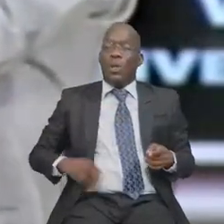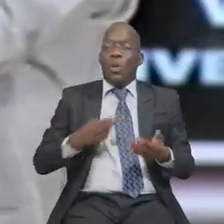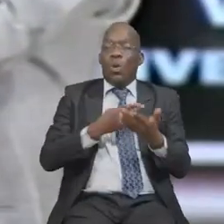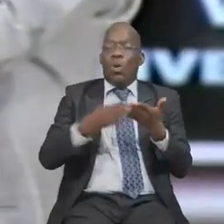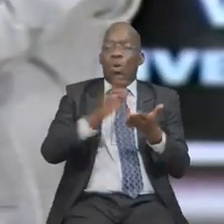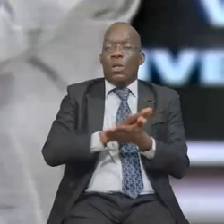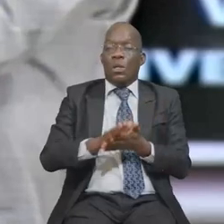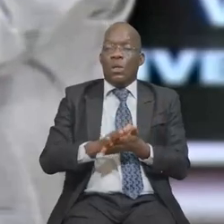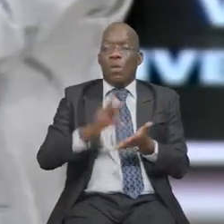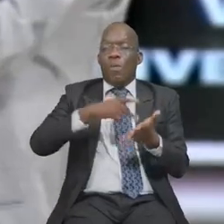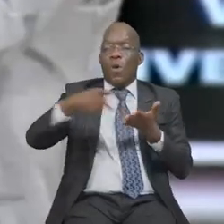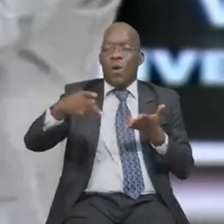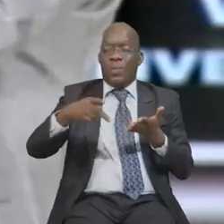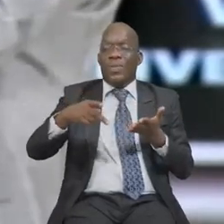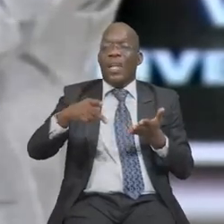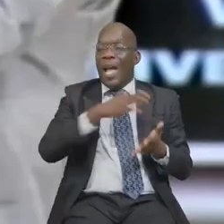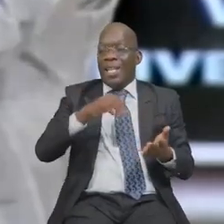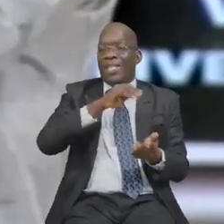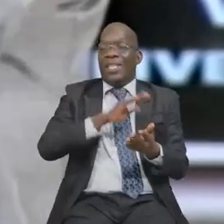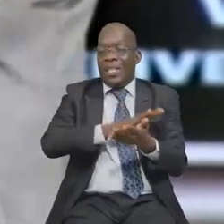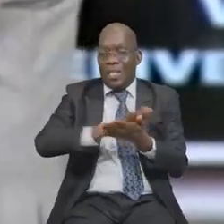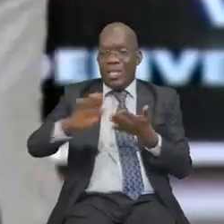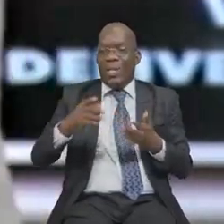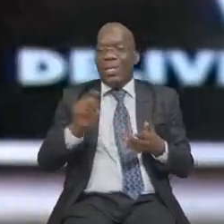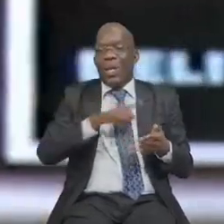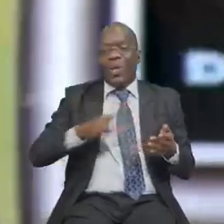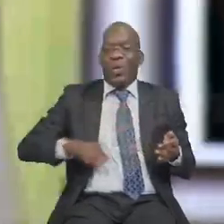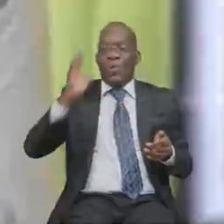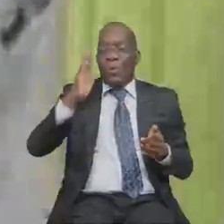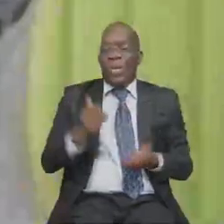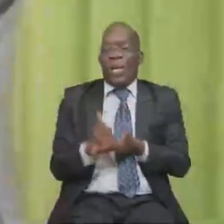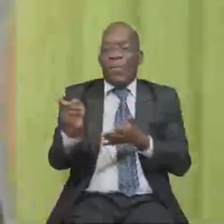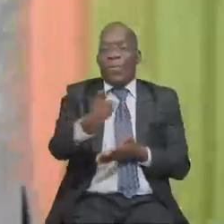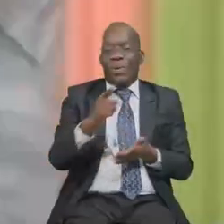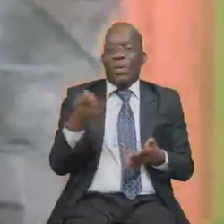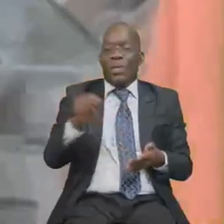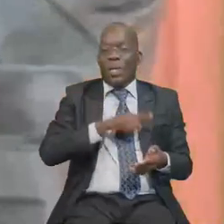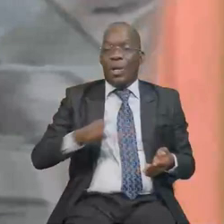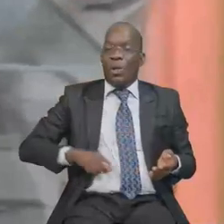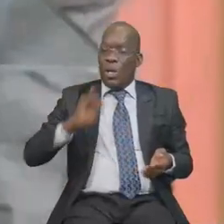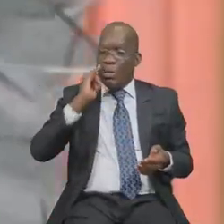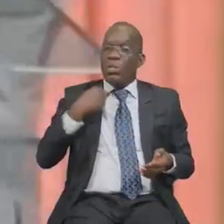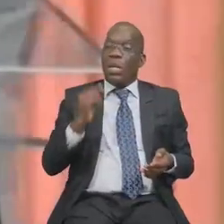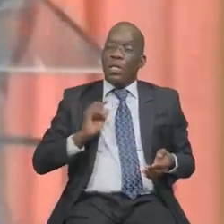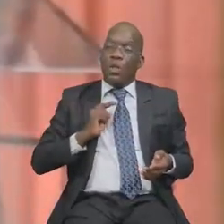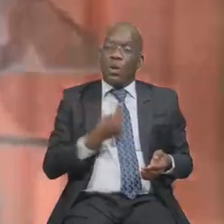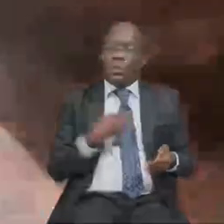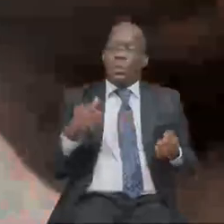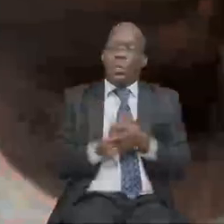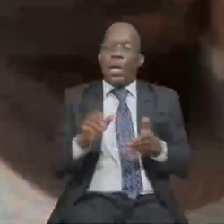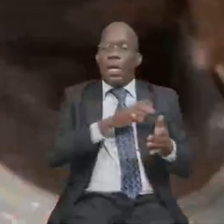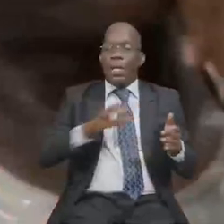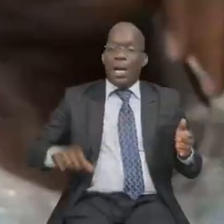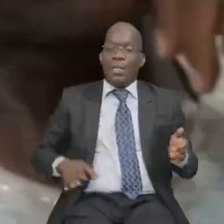pur et chaste. Et le Seigneur t'aidera. Le Seigneur nous dit donc, Christ est mort sur